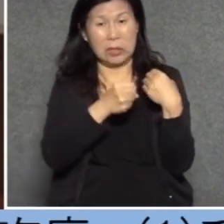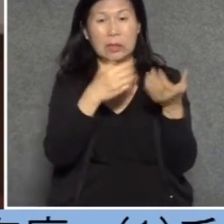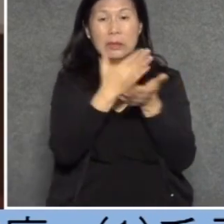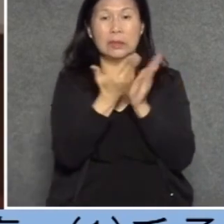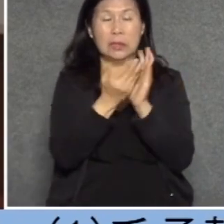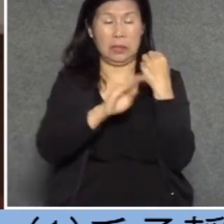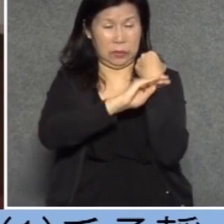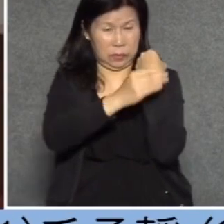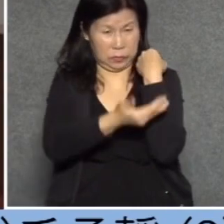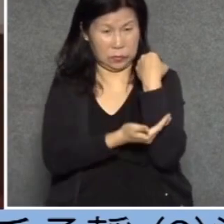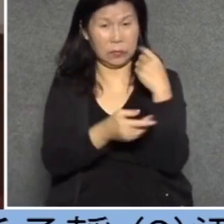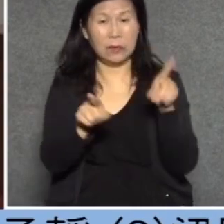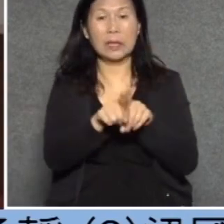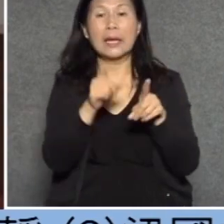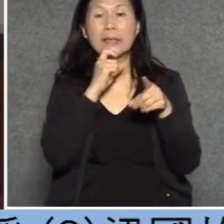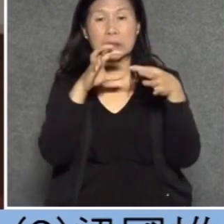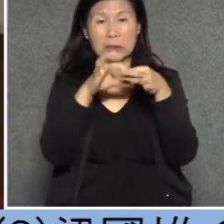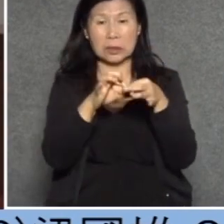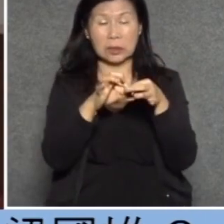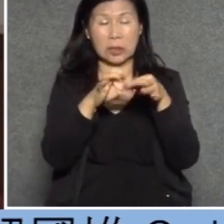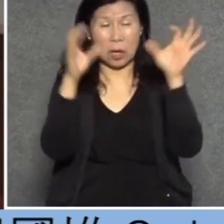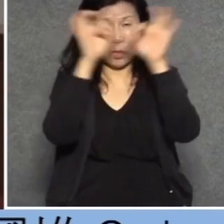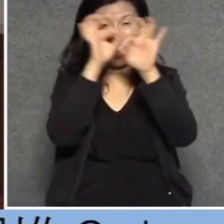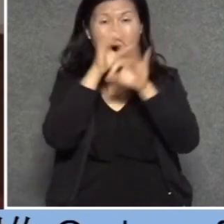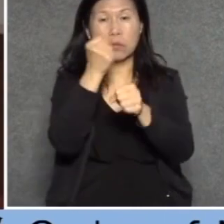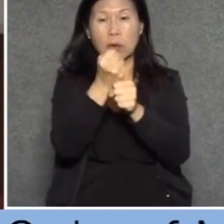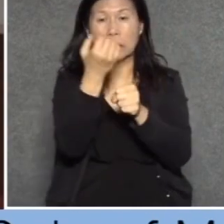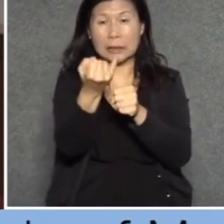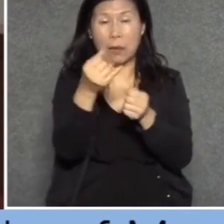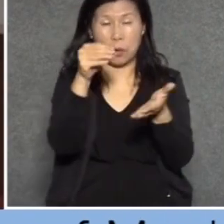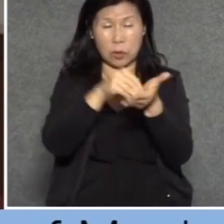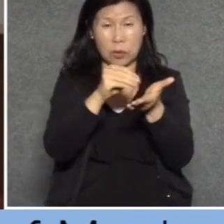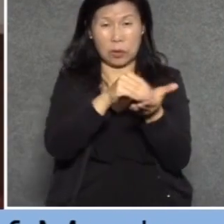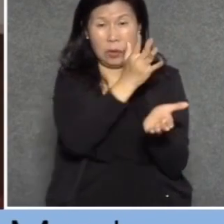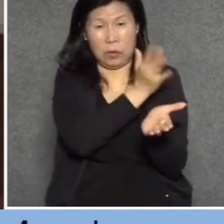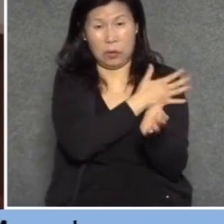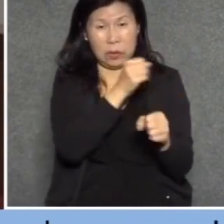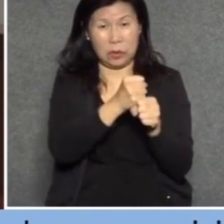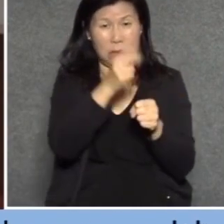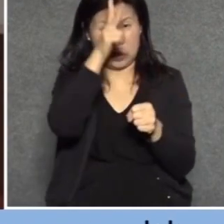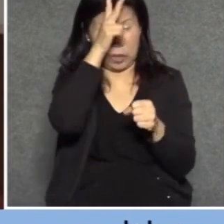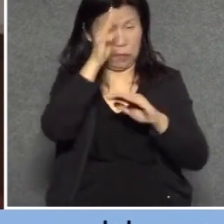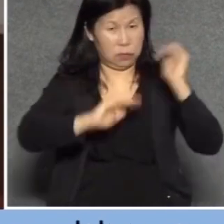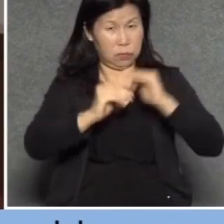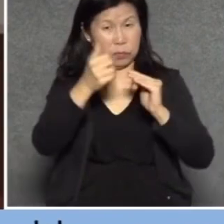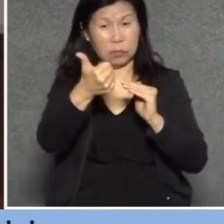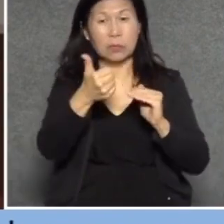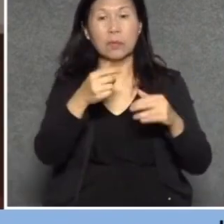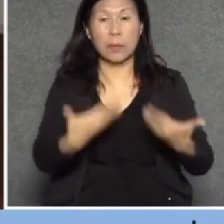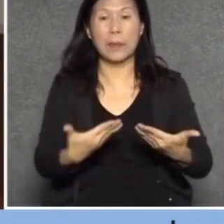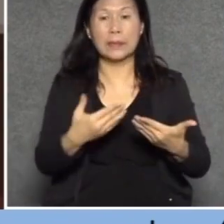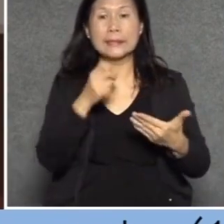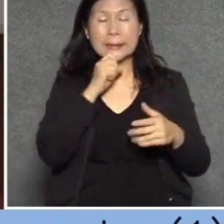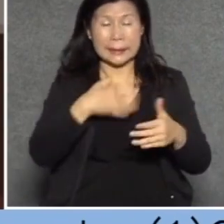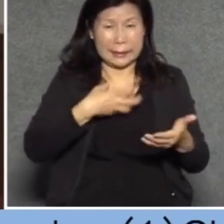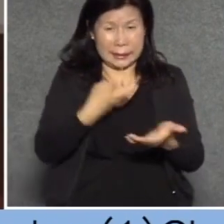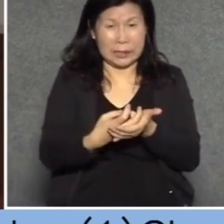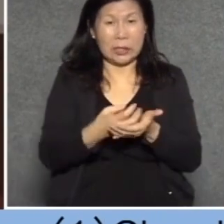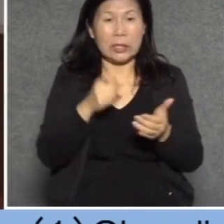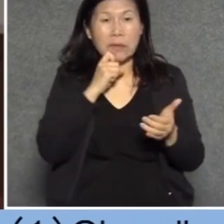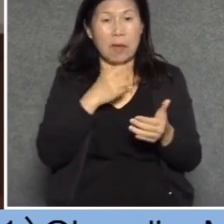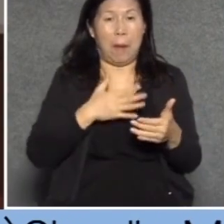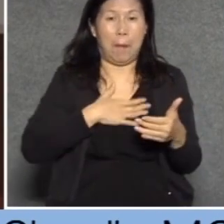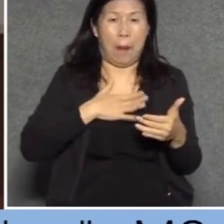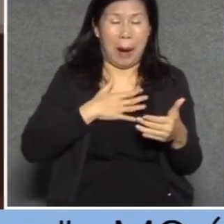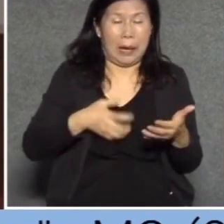咪應該為有關錯誤定罪負責？作為一個有人性嘅政府，其實都應該戒慎恐懼，誠惶誠